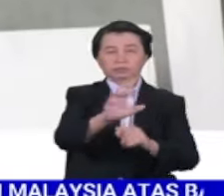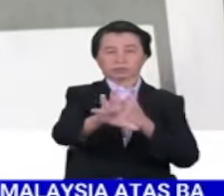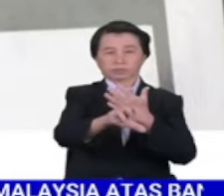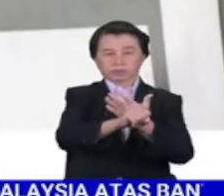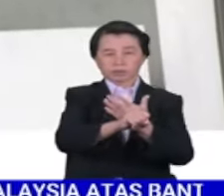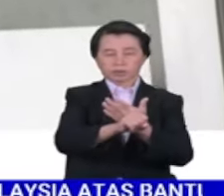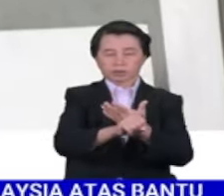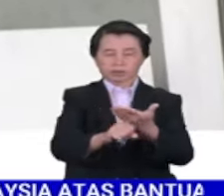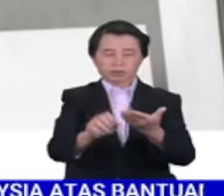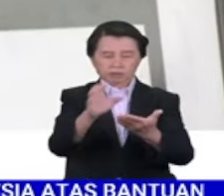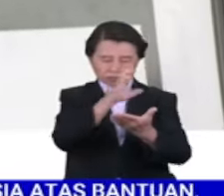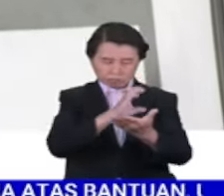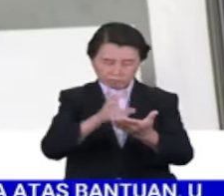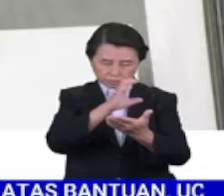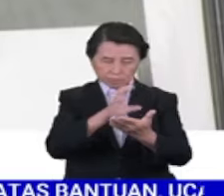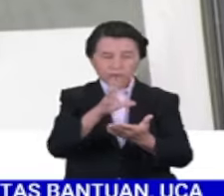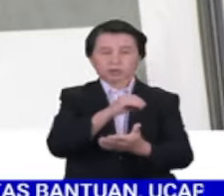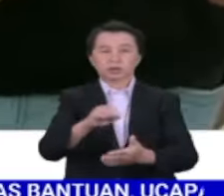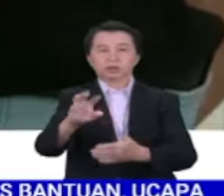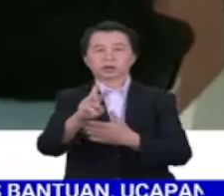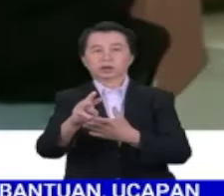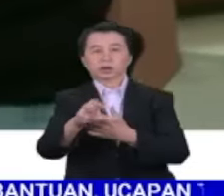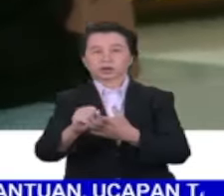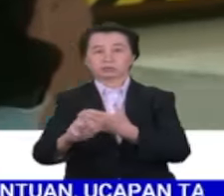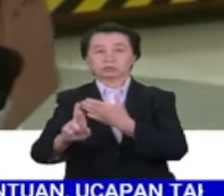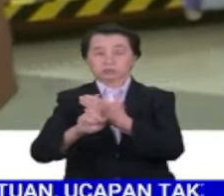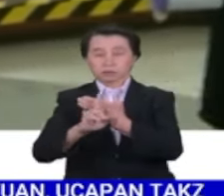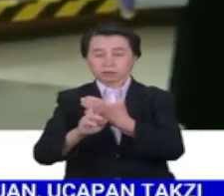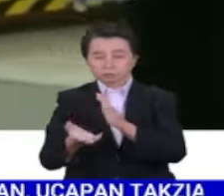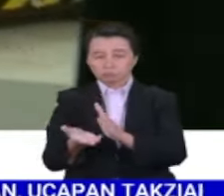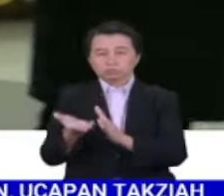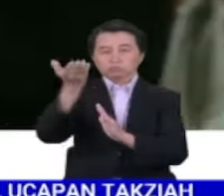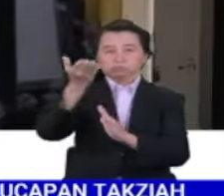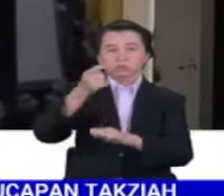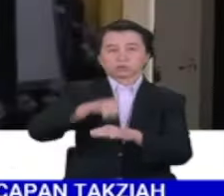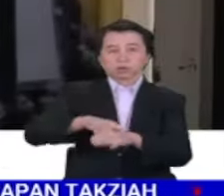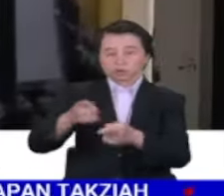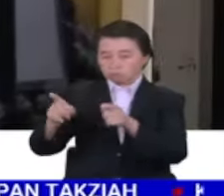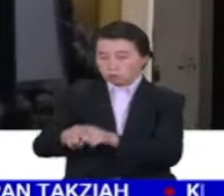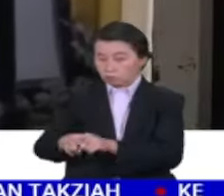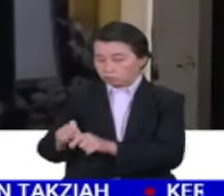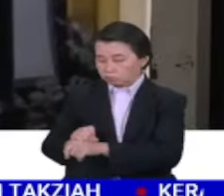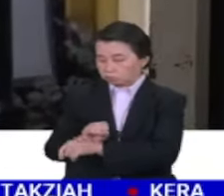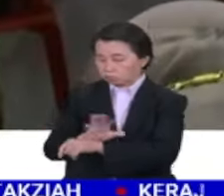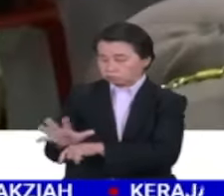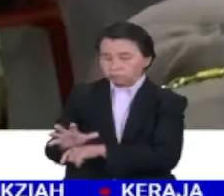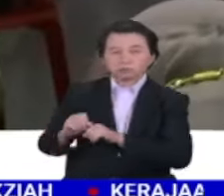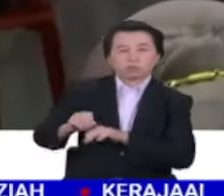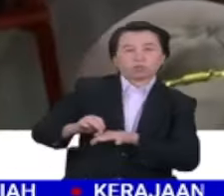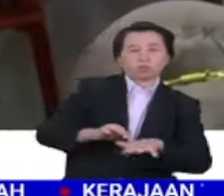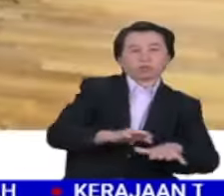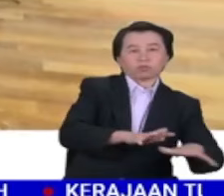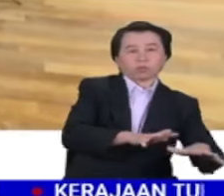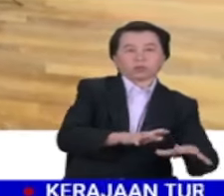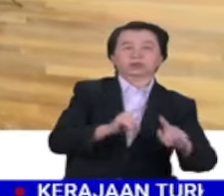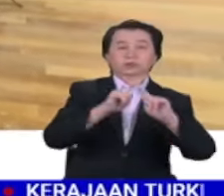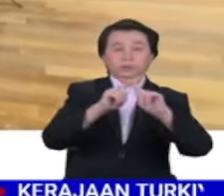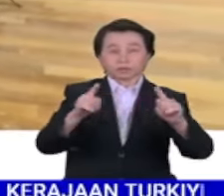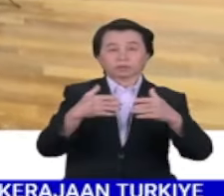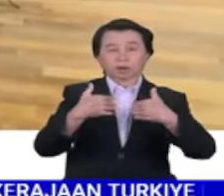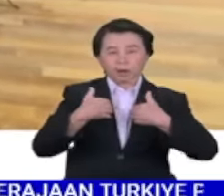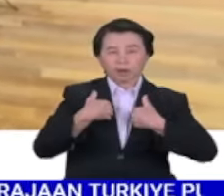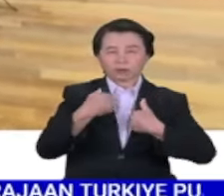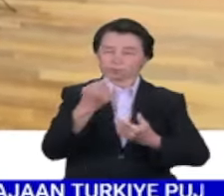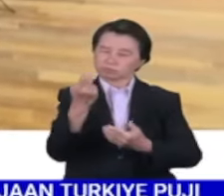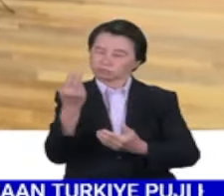Sejahtera Trees dan pengguna miris Amerika semasa berlakunya peningkatan jangkitan kopit 19 bagaimanapun